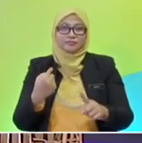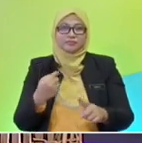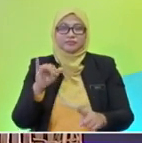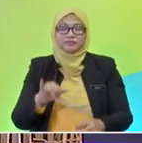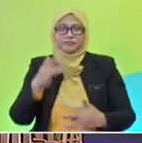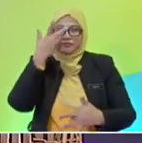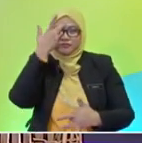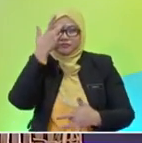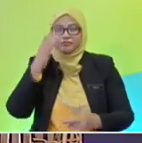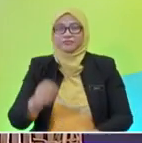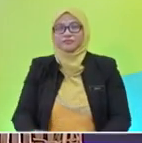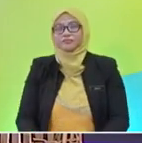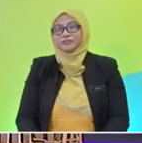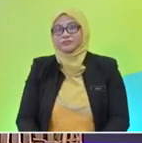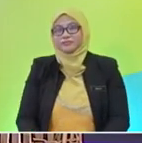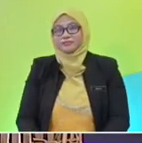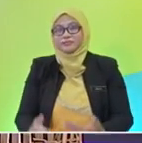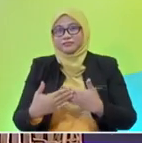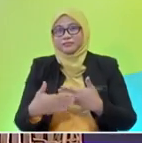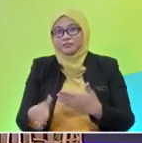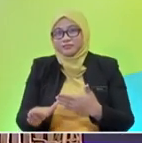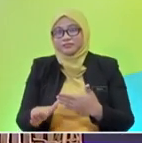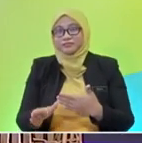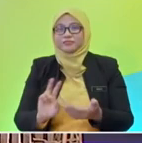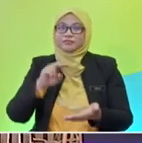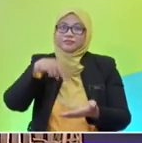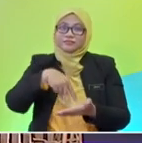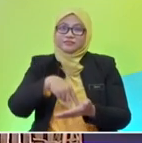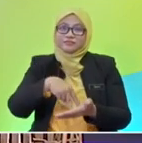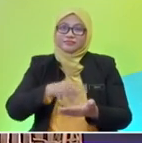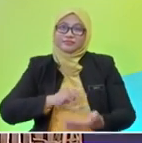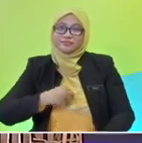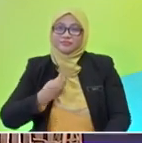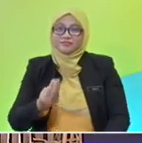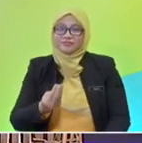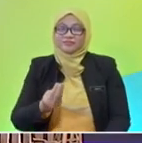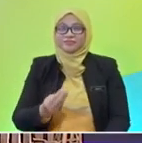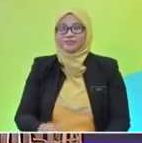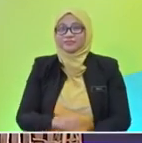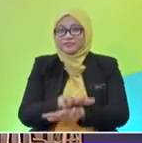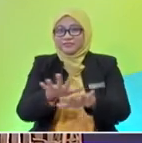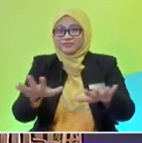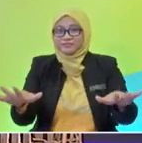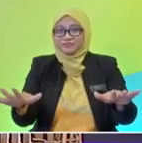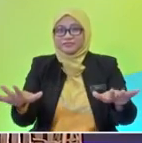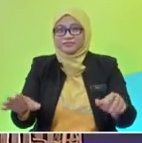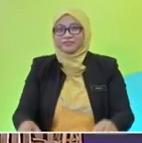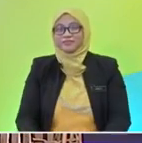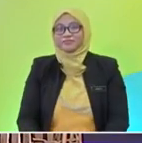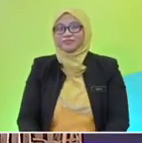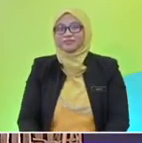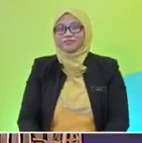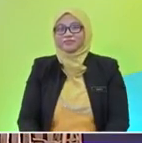menyakitkan. Okey, kemudian dia berdiri megah di pentas wira. Maksudnya daripada